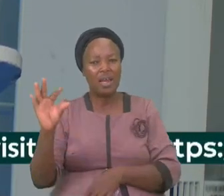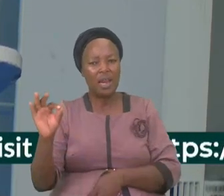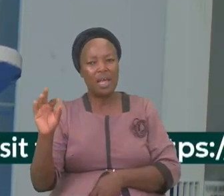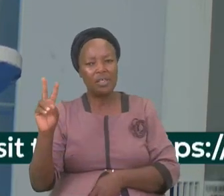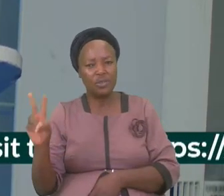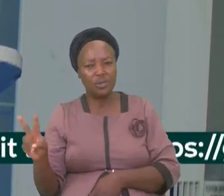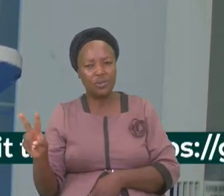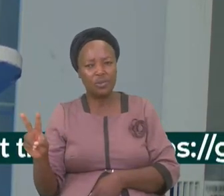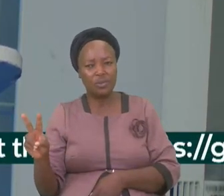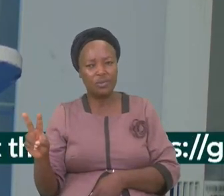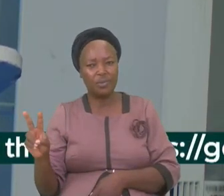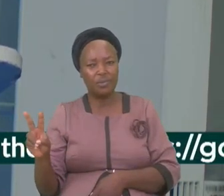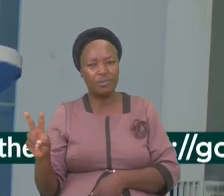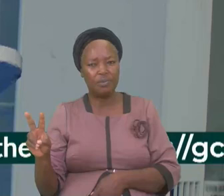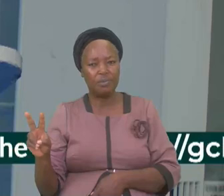92,